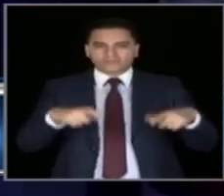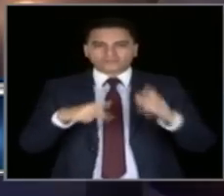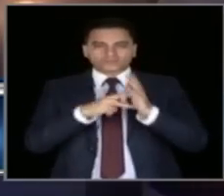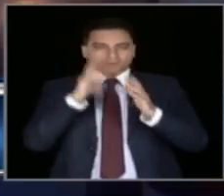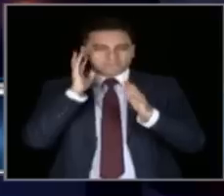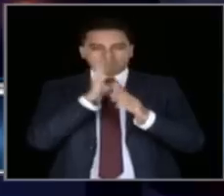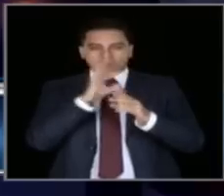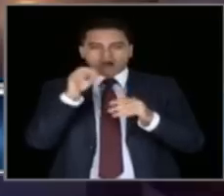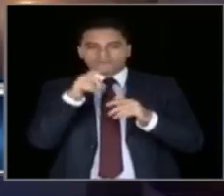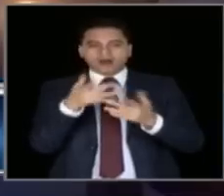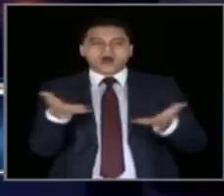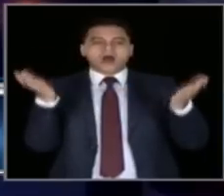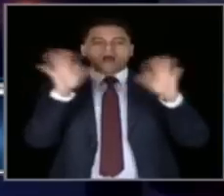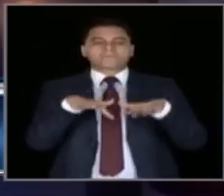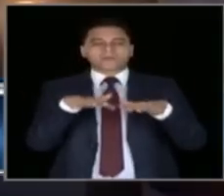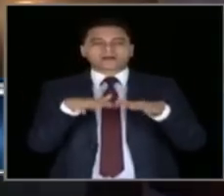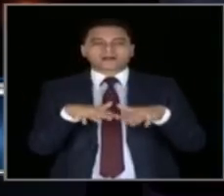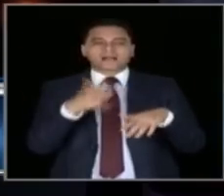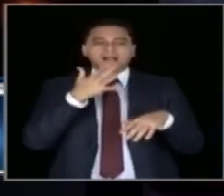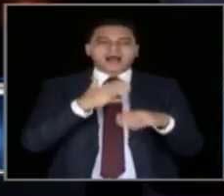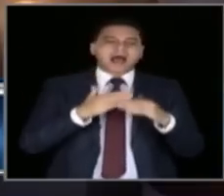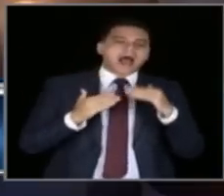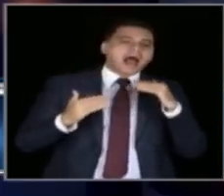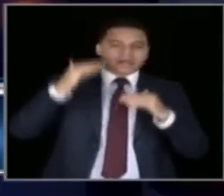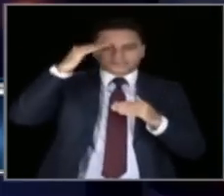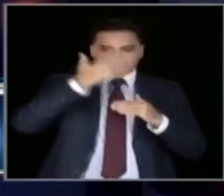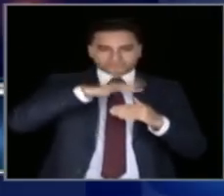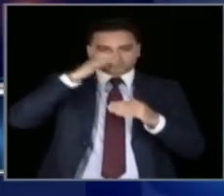أعلى جبل في الدولة دي ارتفاع